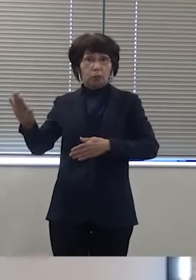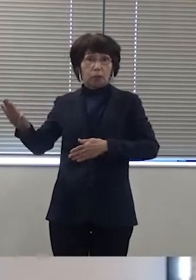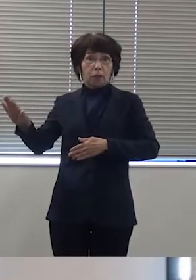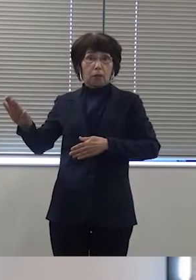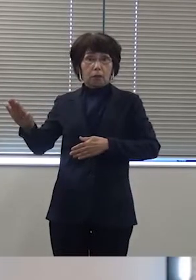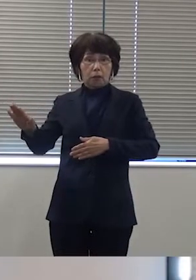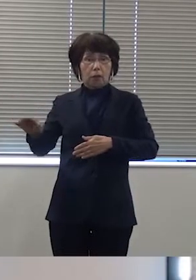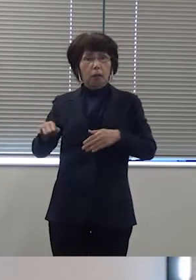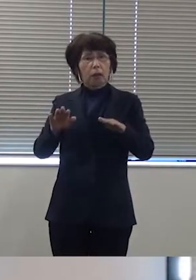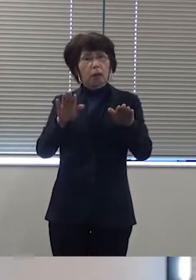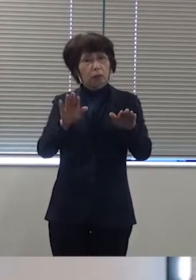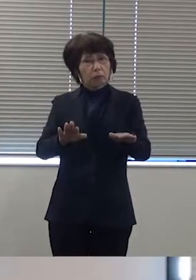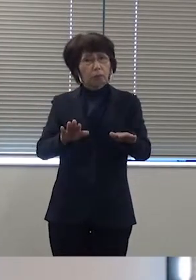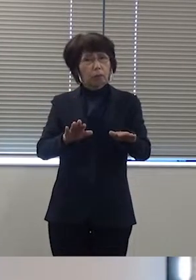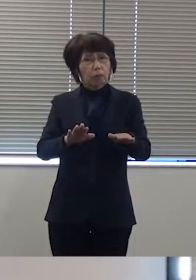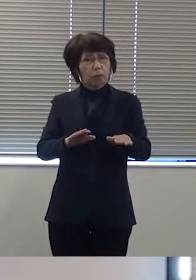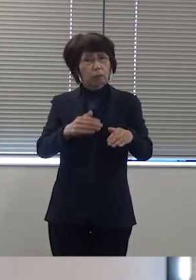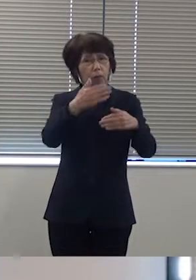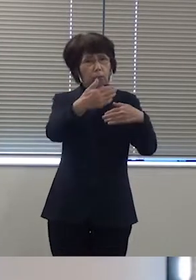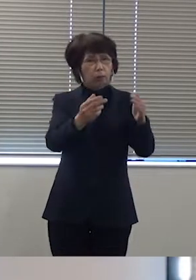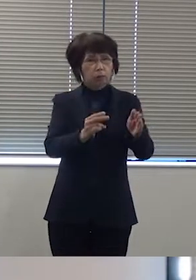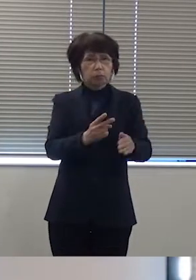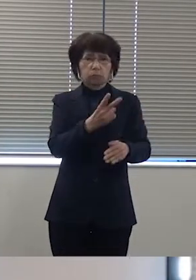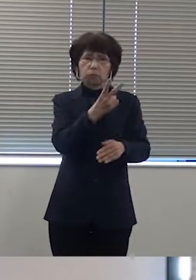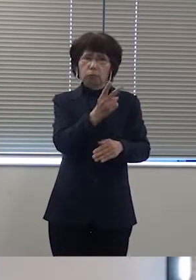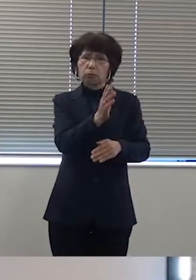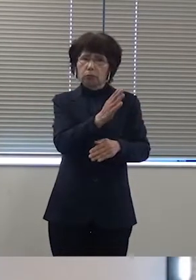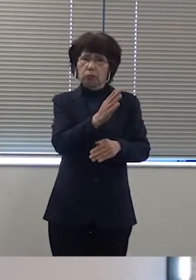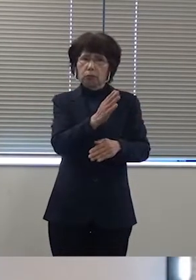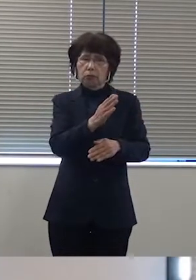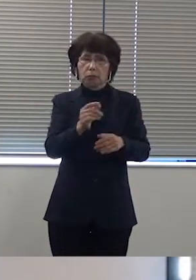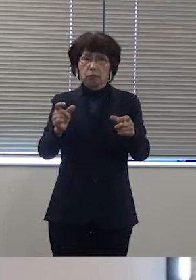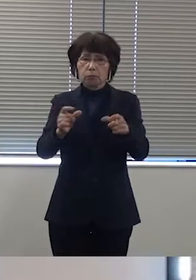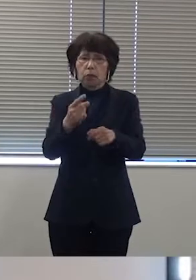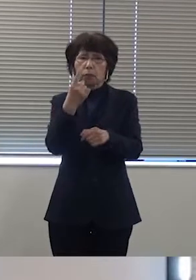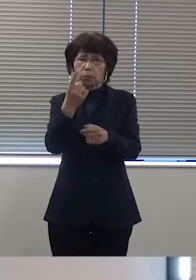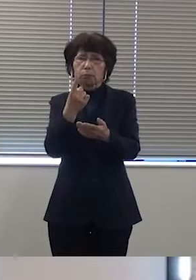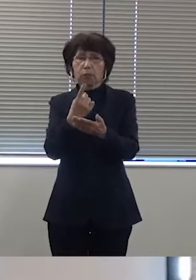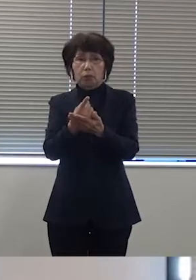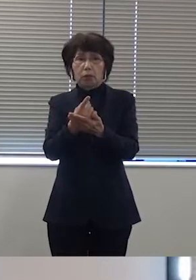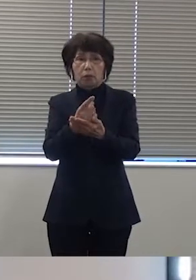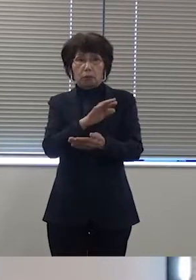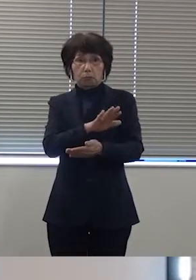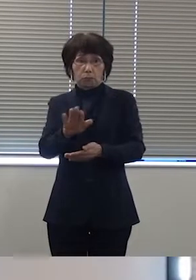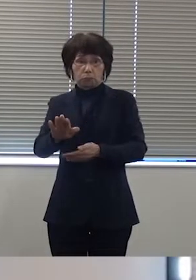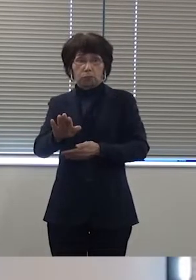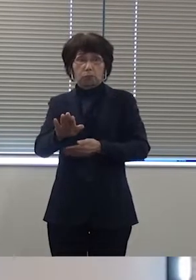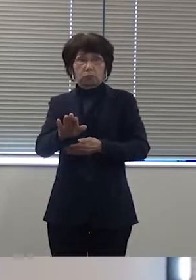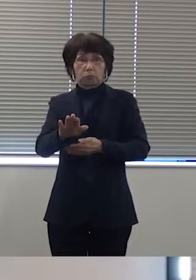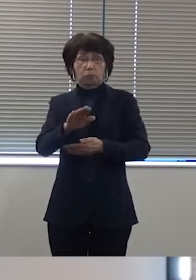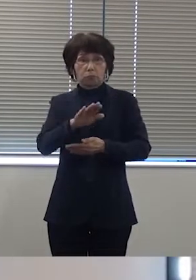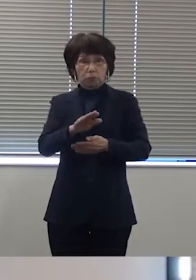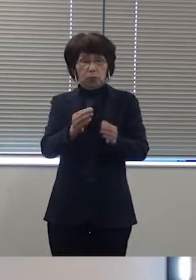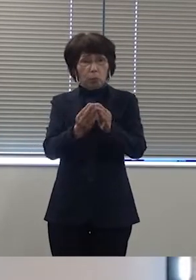2クラス、少ないところは1クラスになっています。それに連動しまして、保育、幼稚園も、ち